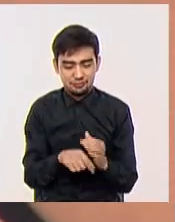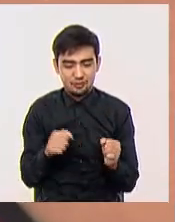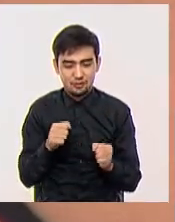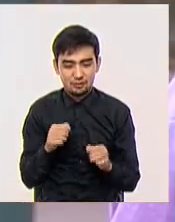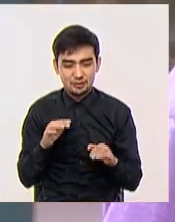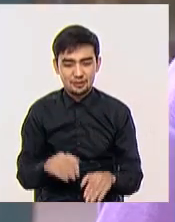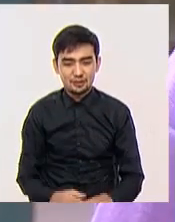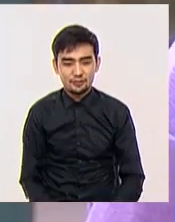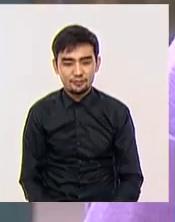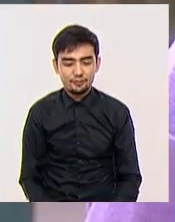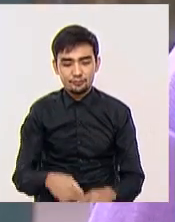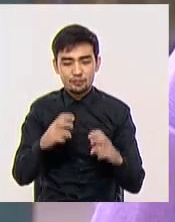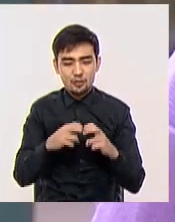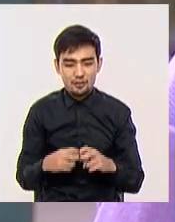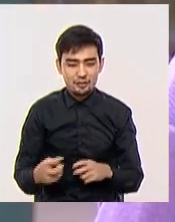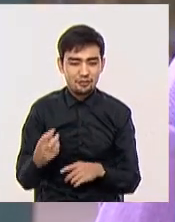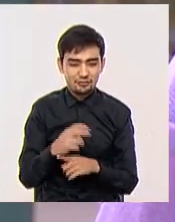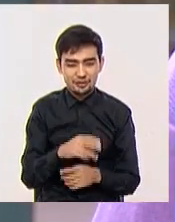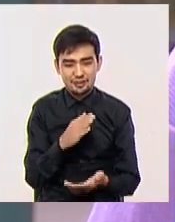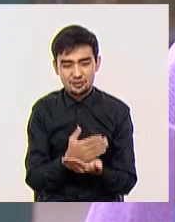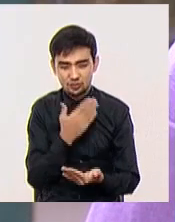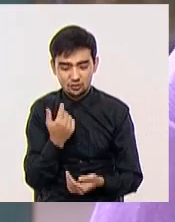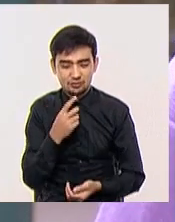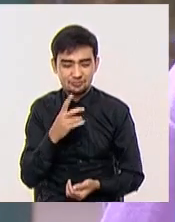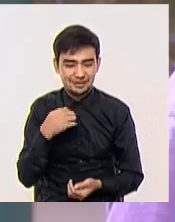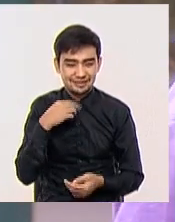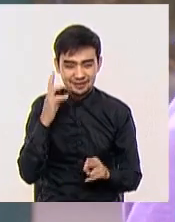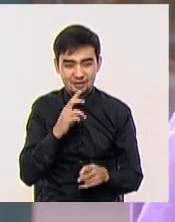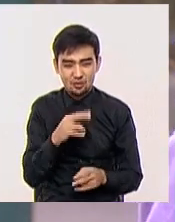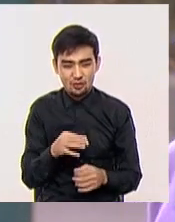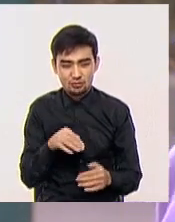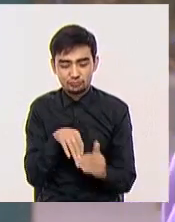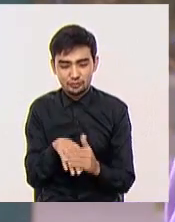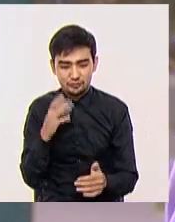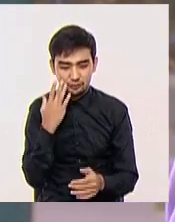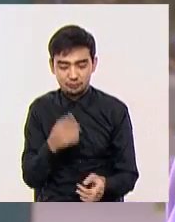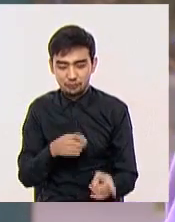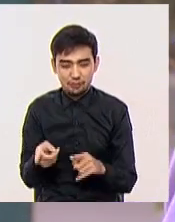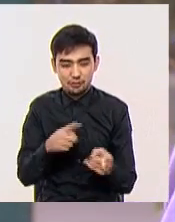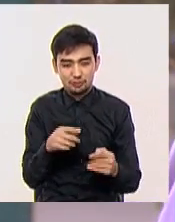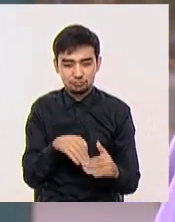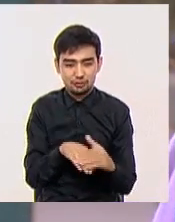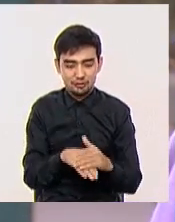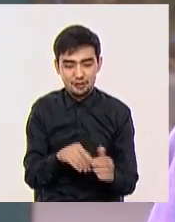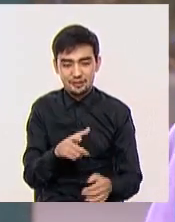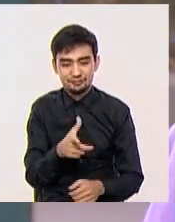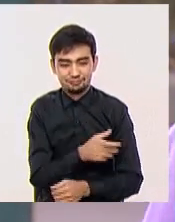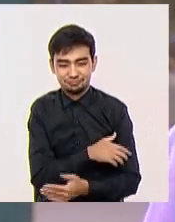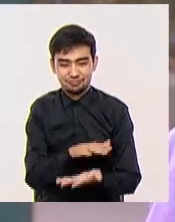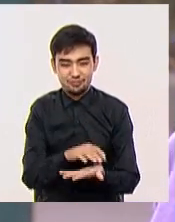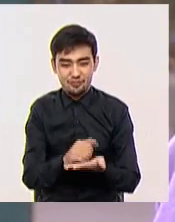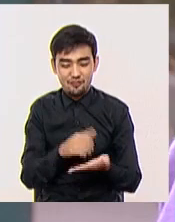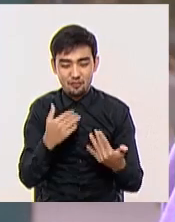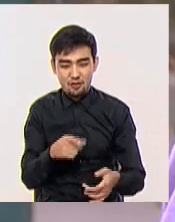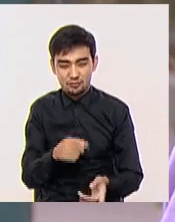мүмкін. Проверка кеватыр дейма, білмеймін, онысын түсінбеймін. Сон арбер тыға бастайды. Негізі ол вакцина күйіп кеткеннен кейін